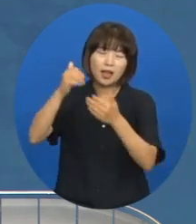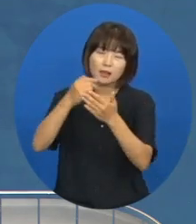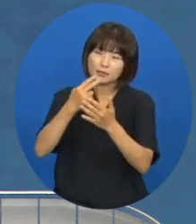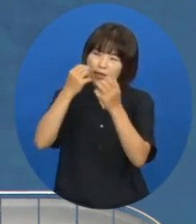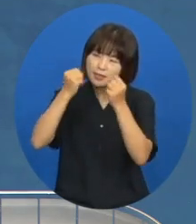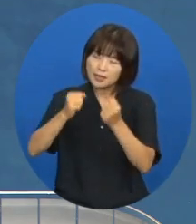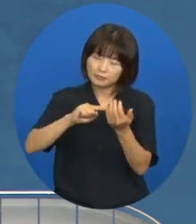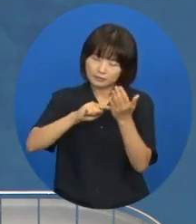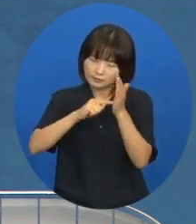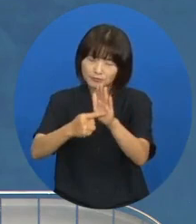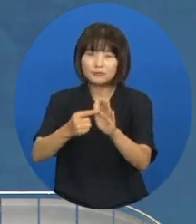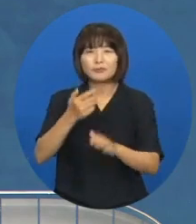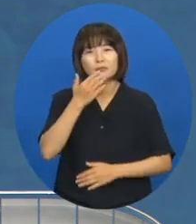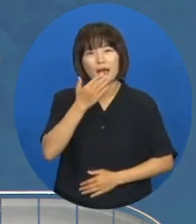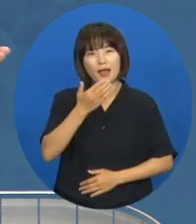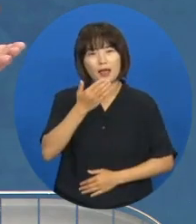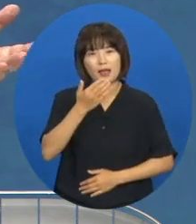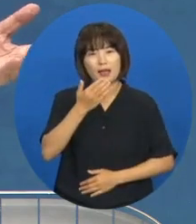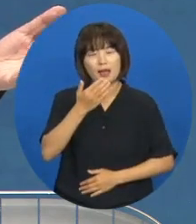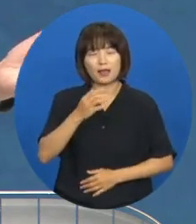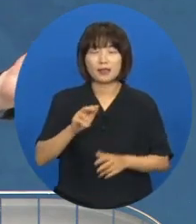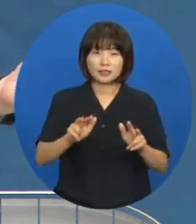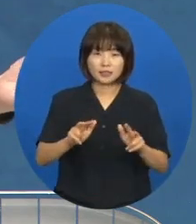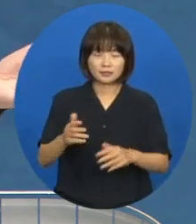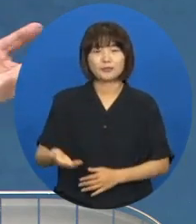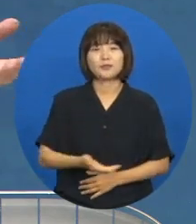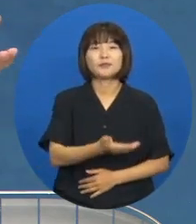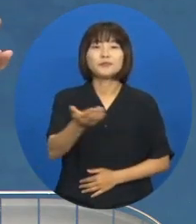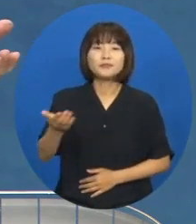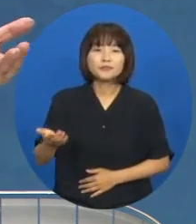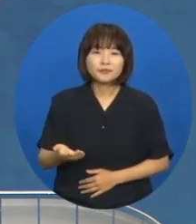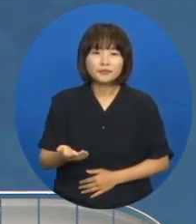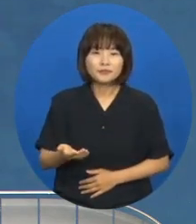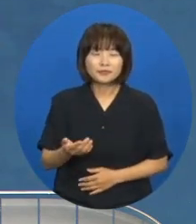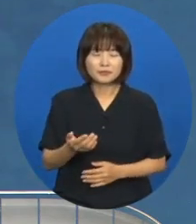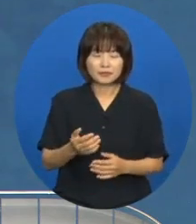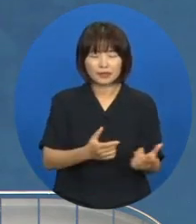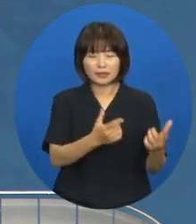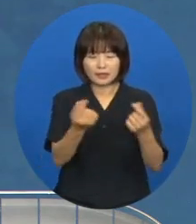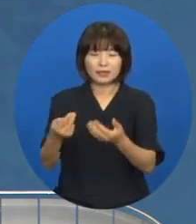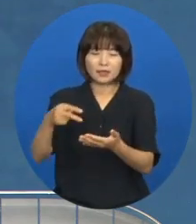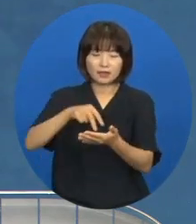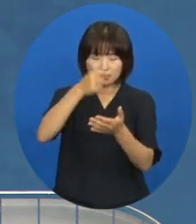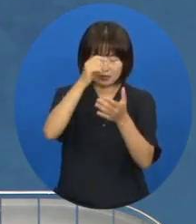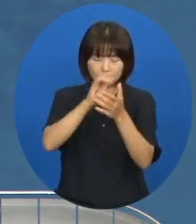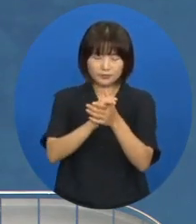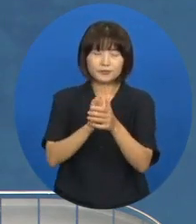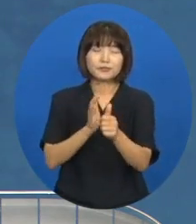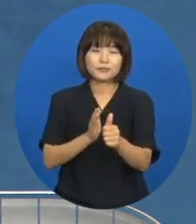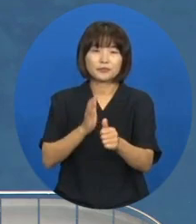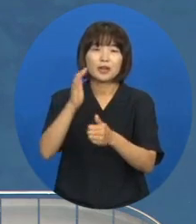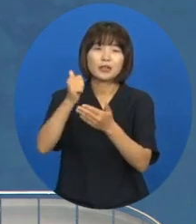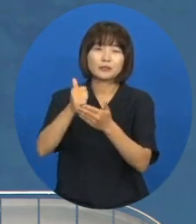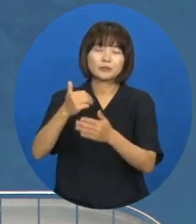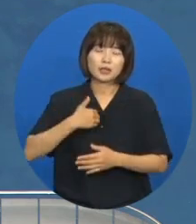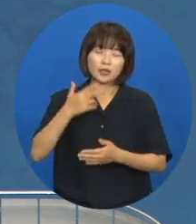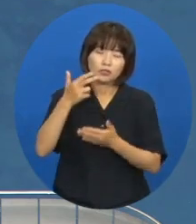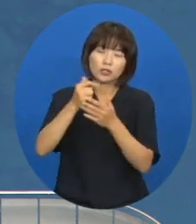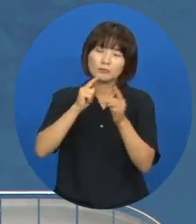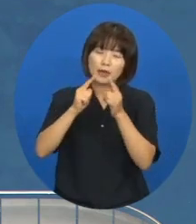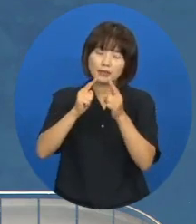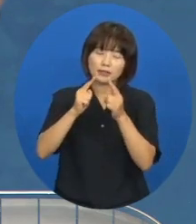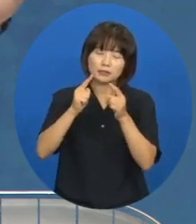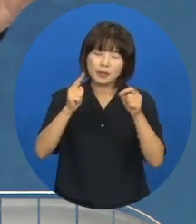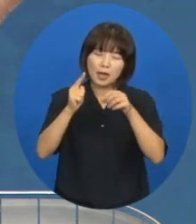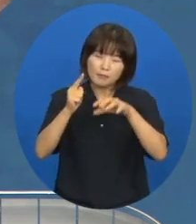살아계심이 드러나요. 이 시간에 여러분 우리 다 일어나서 기도합시다. 하나님, 제가 주의 말씀 앞에